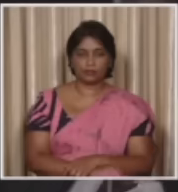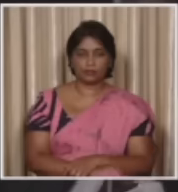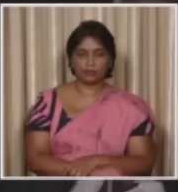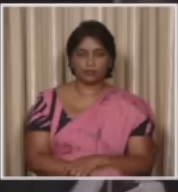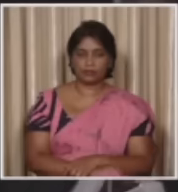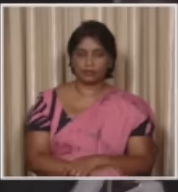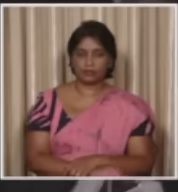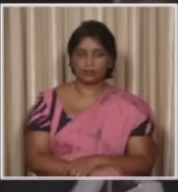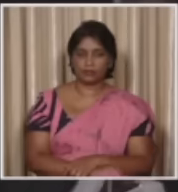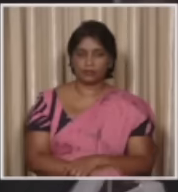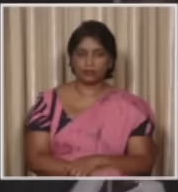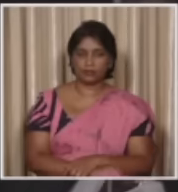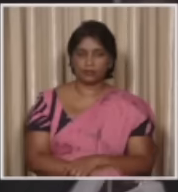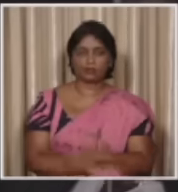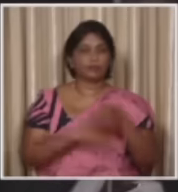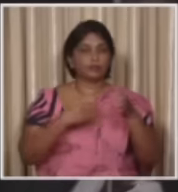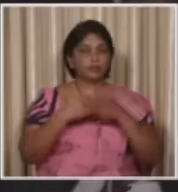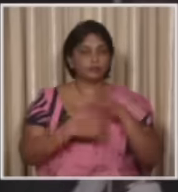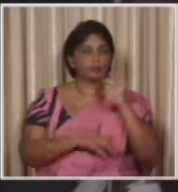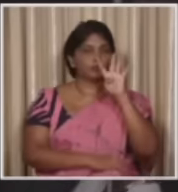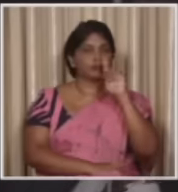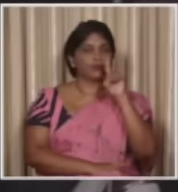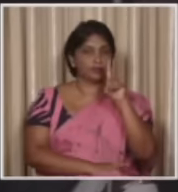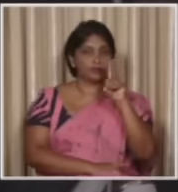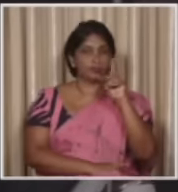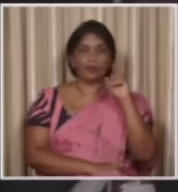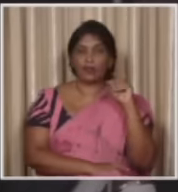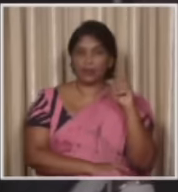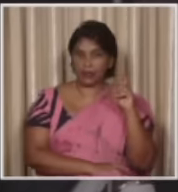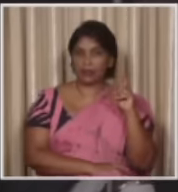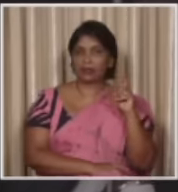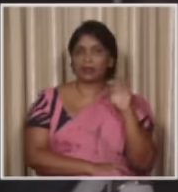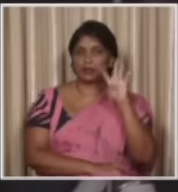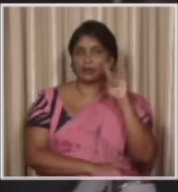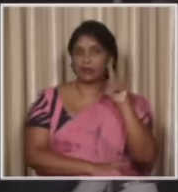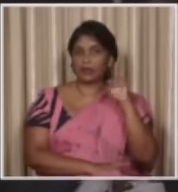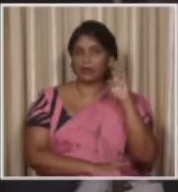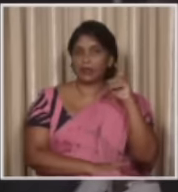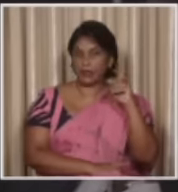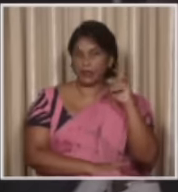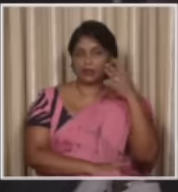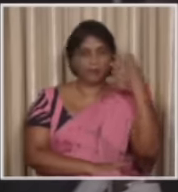ඔව් උපලේඛනයේ 41 අයන්න 41 අයන්නේ 4